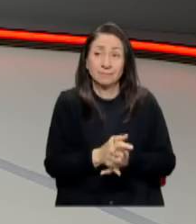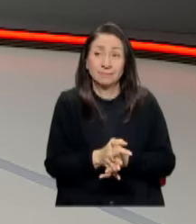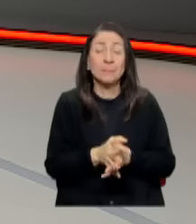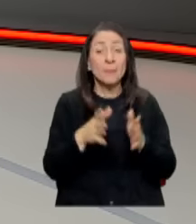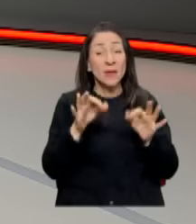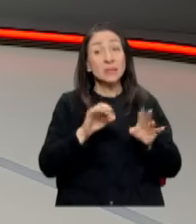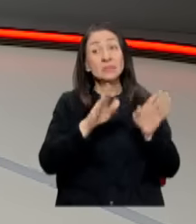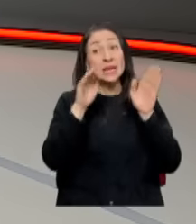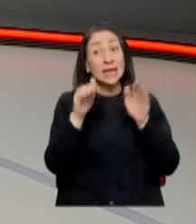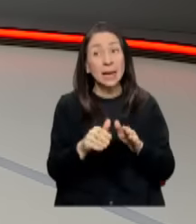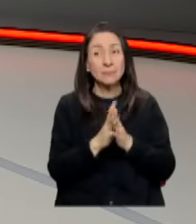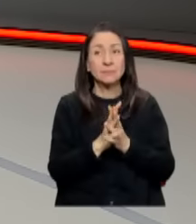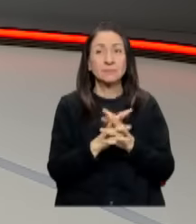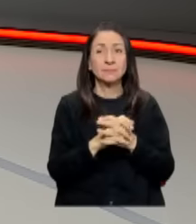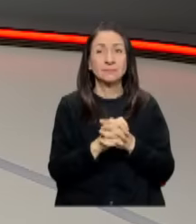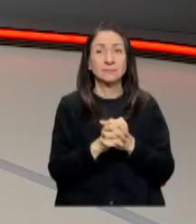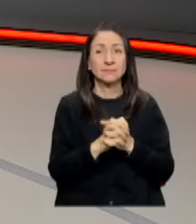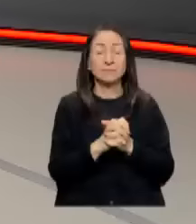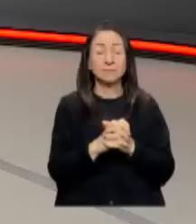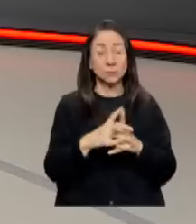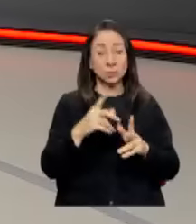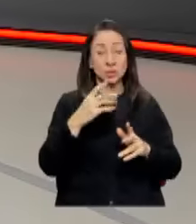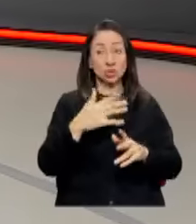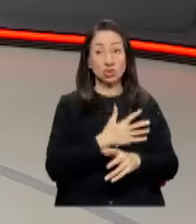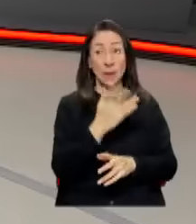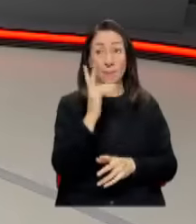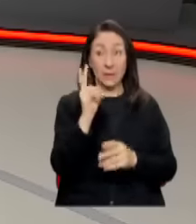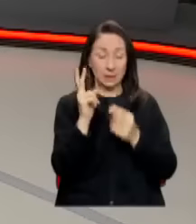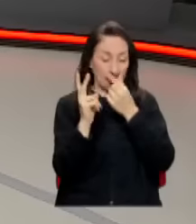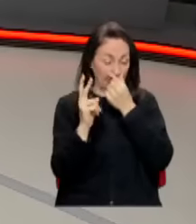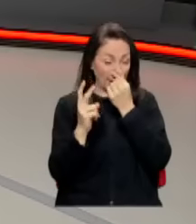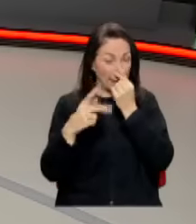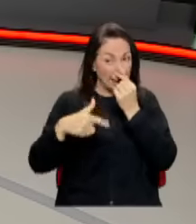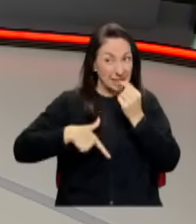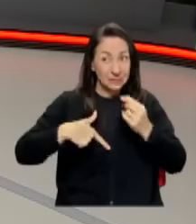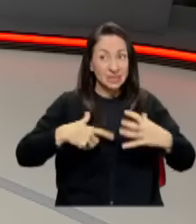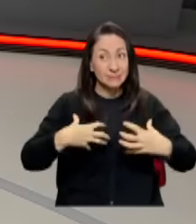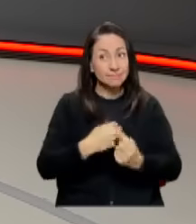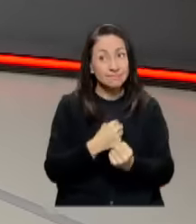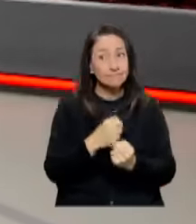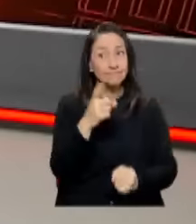Efendim şimdi gelelim Cumhuriyet Halk Partisi'nde İzmir düğümü.